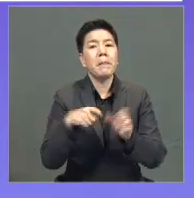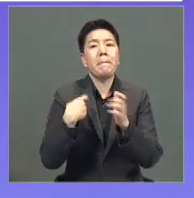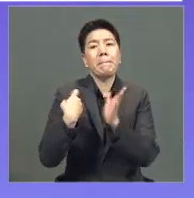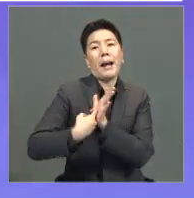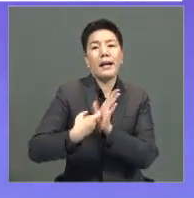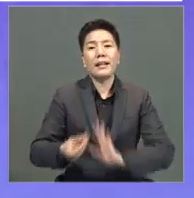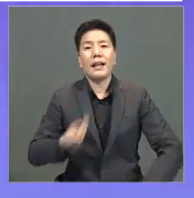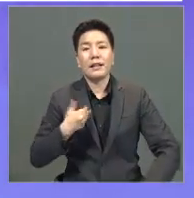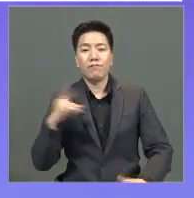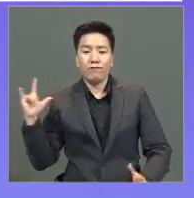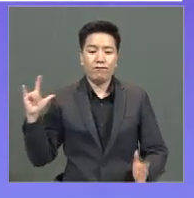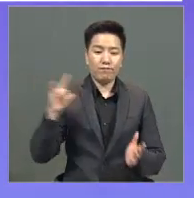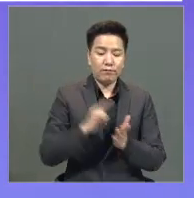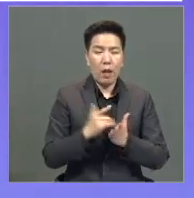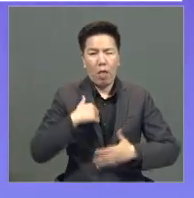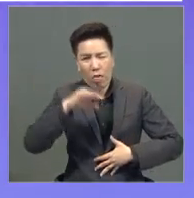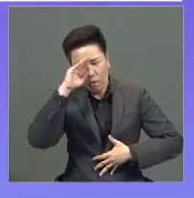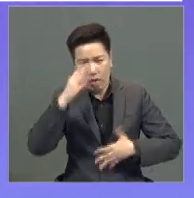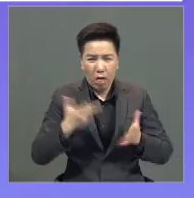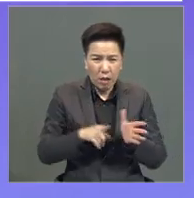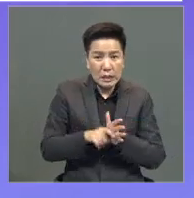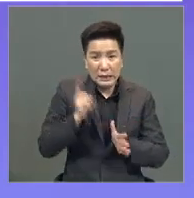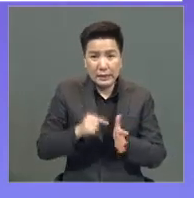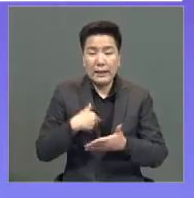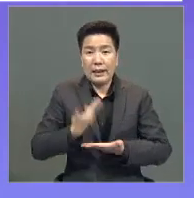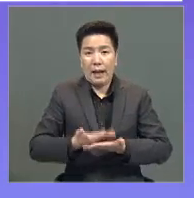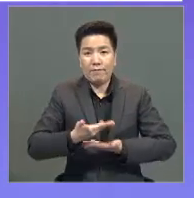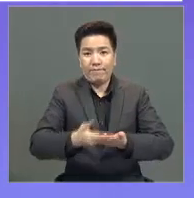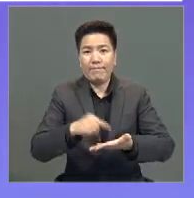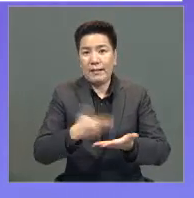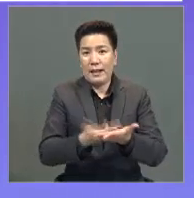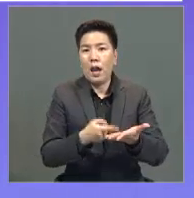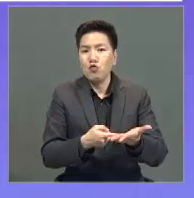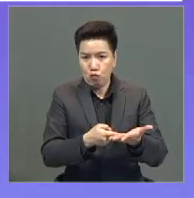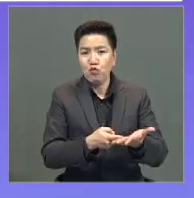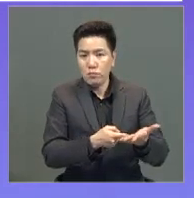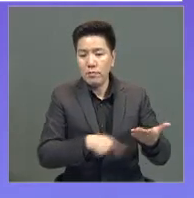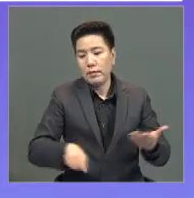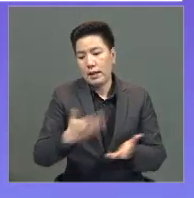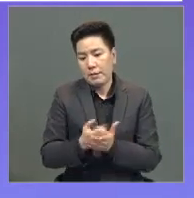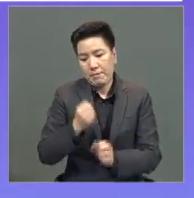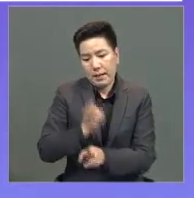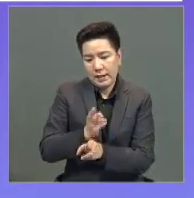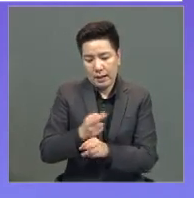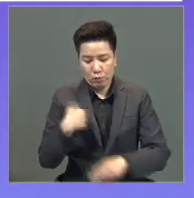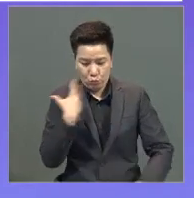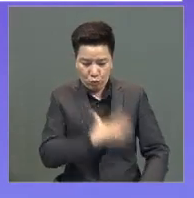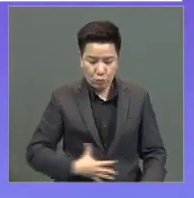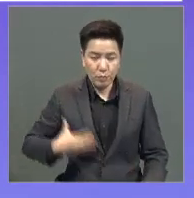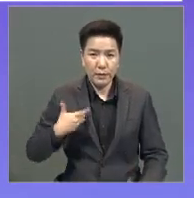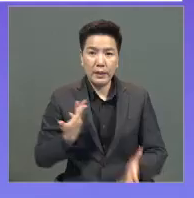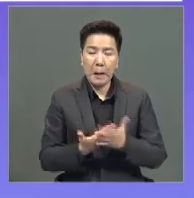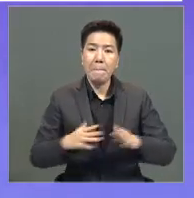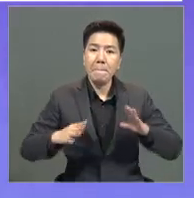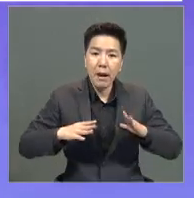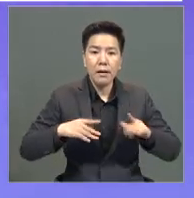ำประกันว่าหากคุณเข้ามาและคุณมีอาการหรือว่าติดเชื้อจริงๆคุณจะต้องใช้ทรัพย์จำนวนนี้แหละในการรักษาแล้วก็ดูแลตัวเองรวมถึงค่